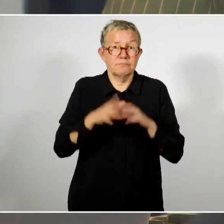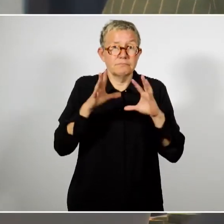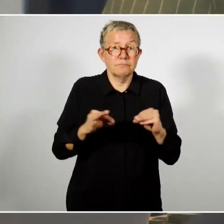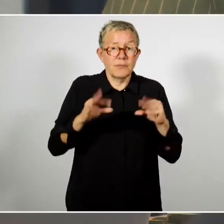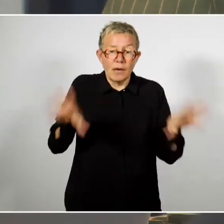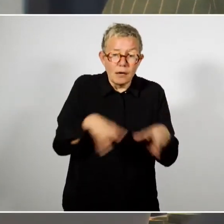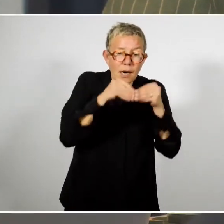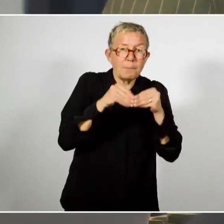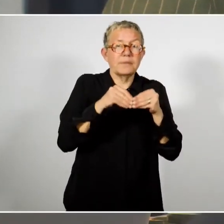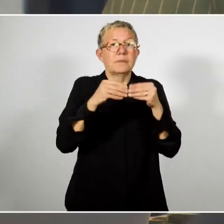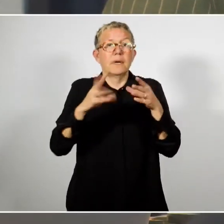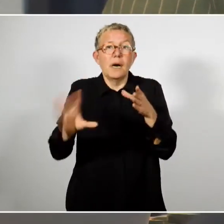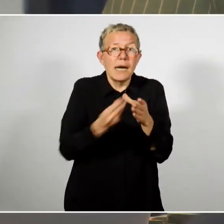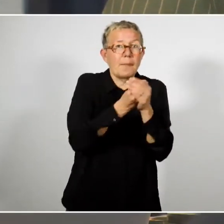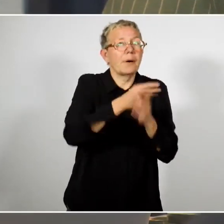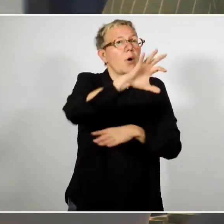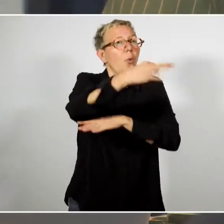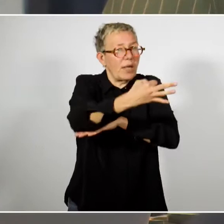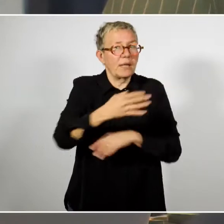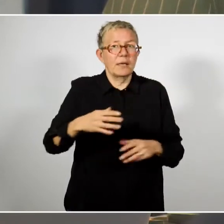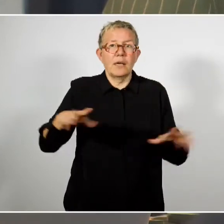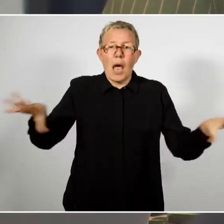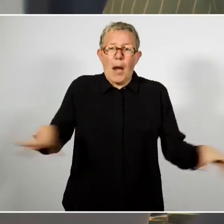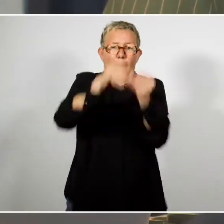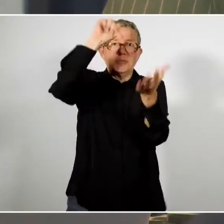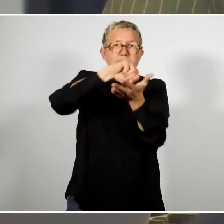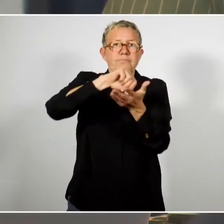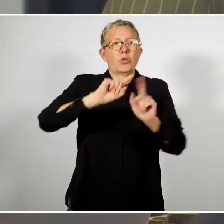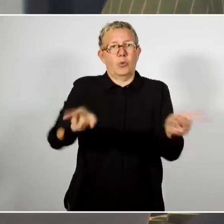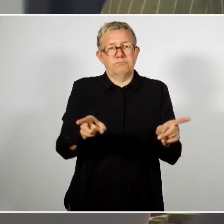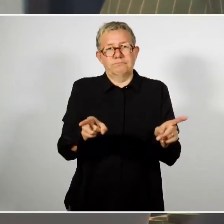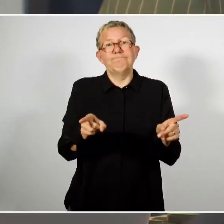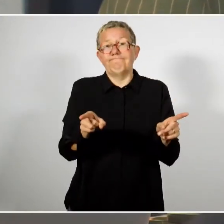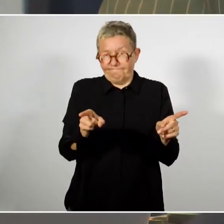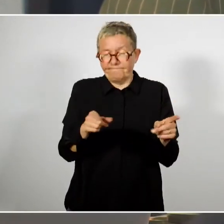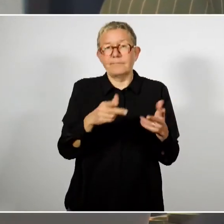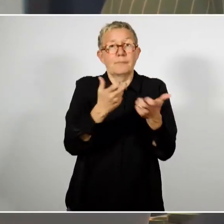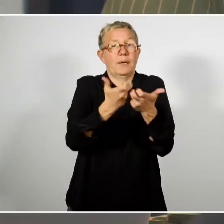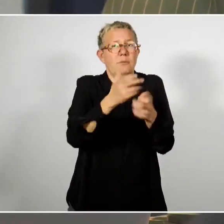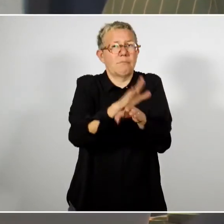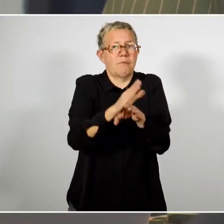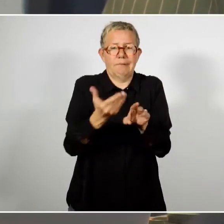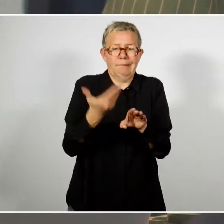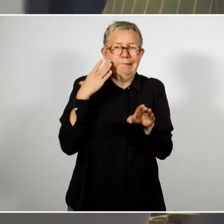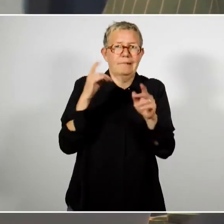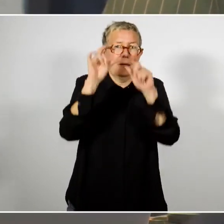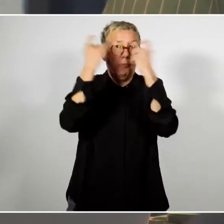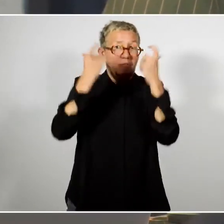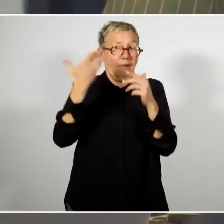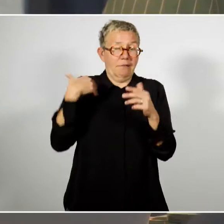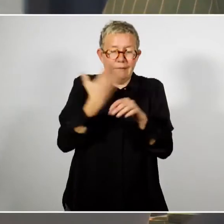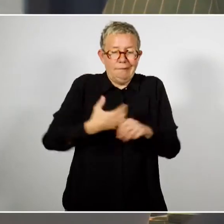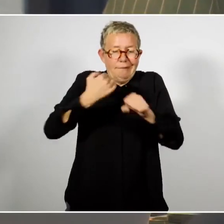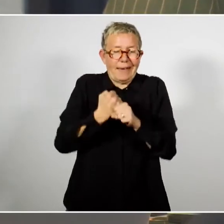mutualisation, l'intégration, oui. Le centralisme, non. En témoigne par exemple lors du précédent mandat la création de